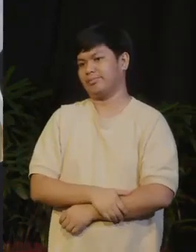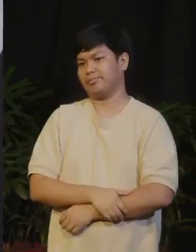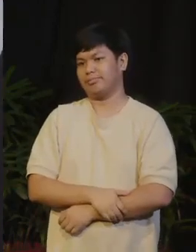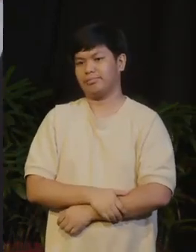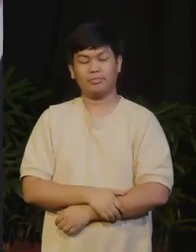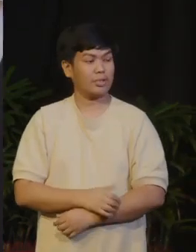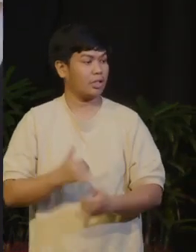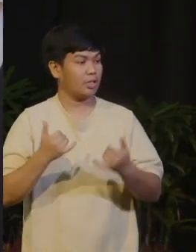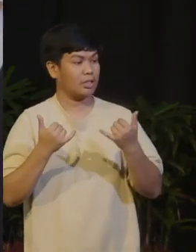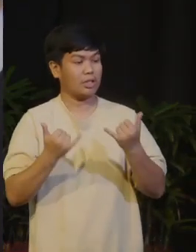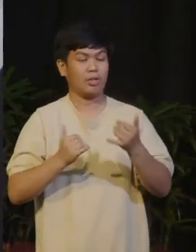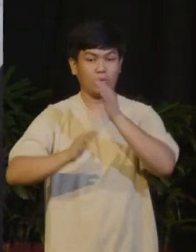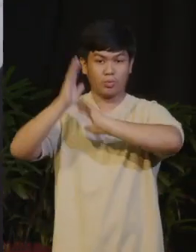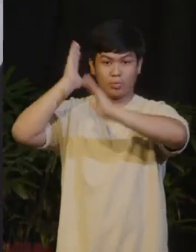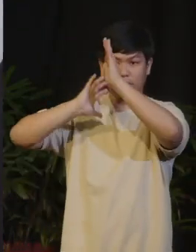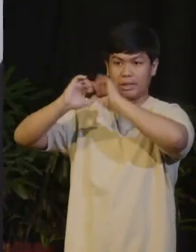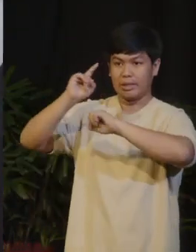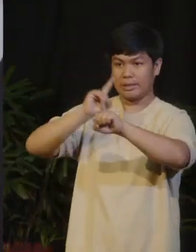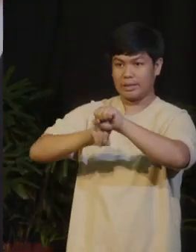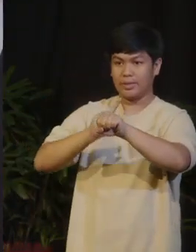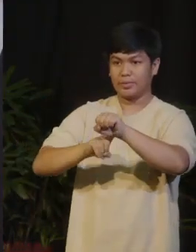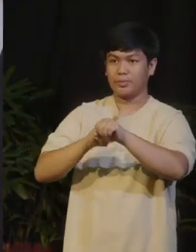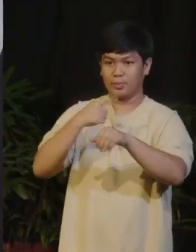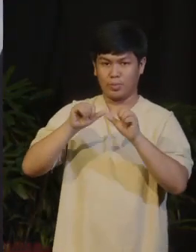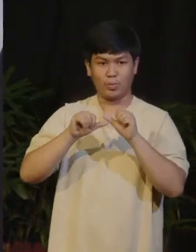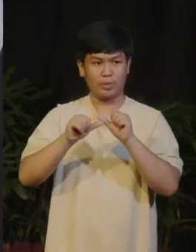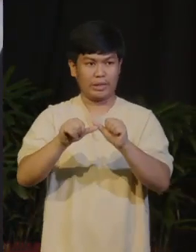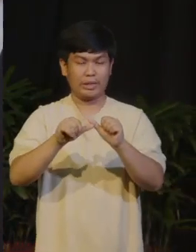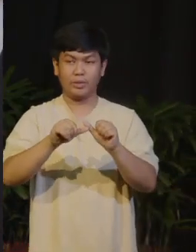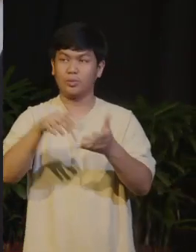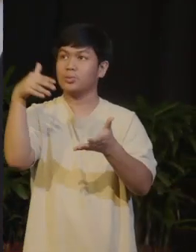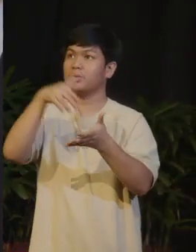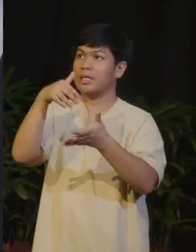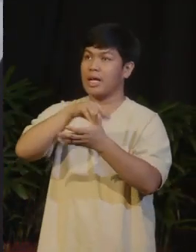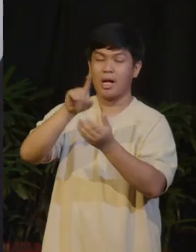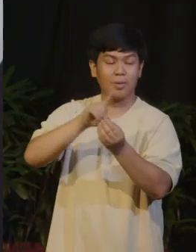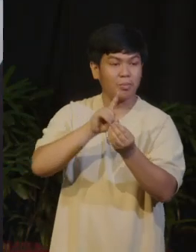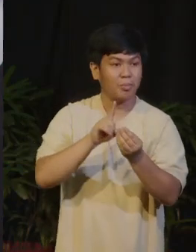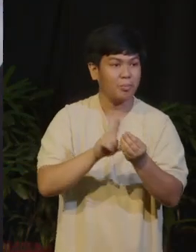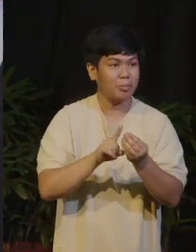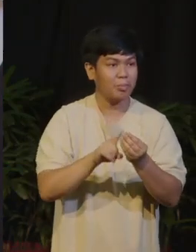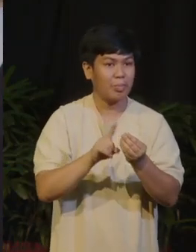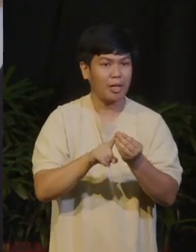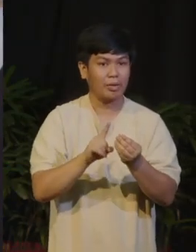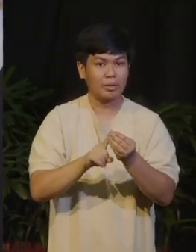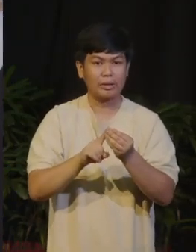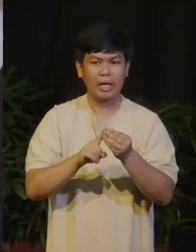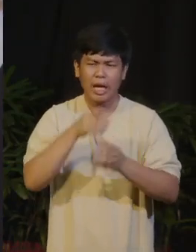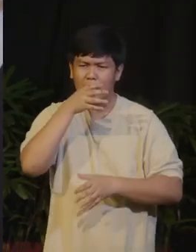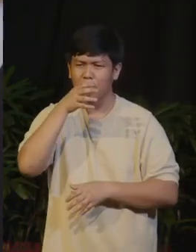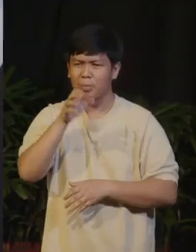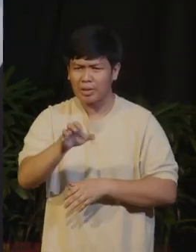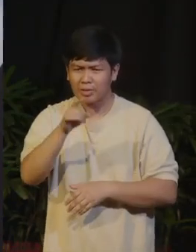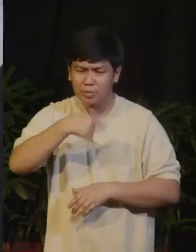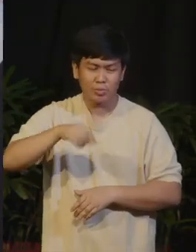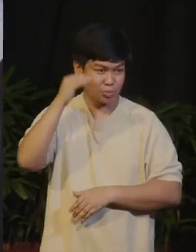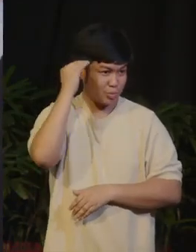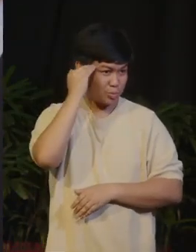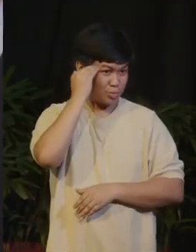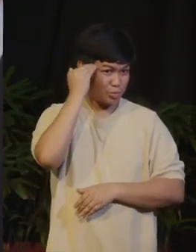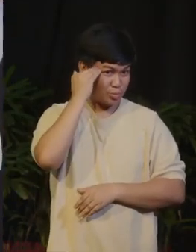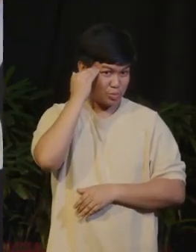Natutunan din natin last time at dito po magpo-proceed ang ating lesson sapagkat dito po nagmumula yung ating